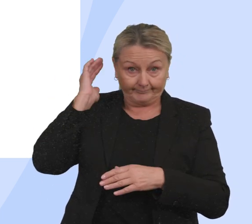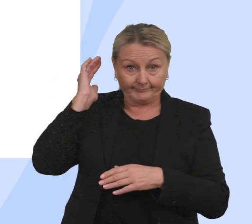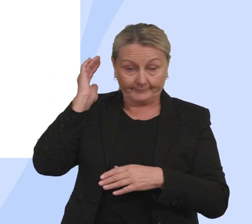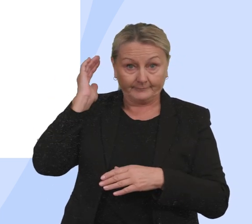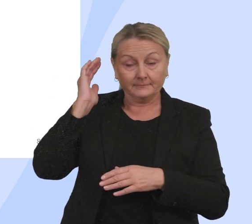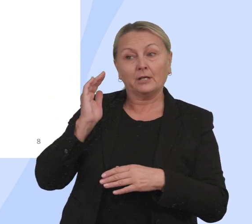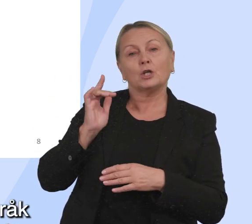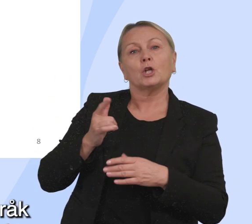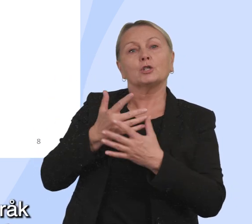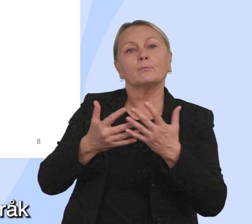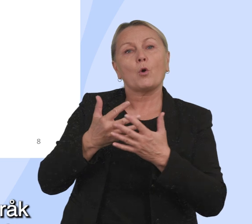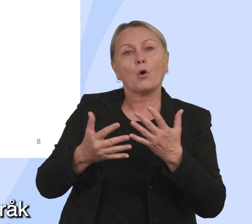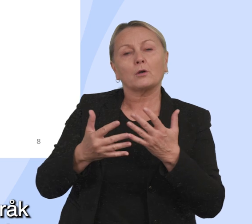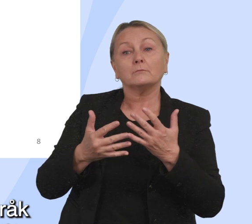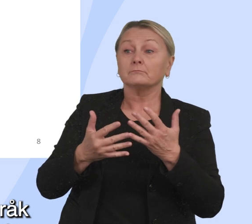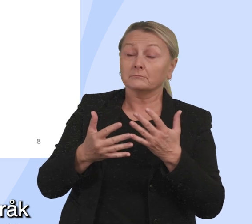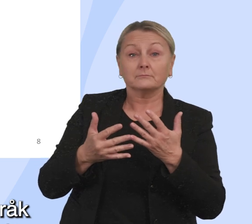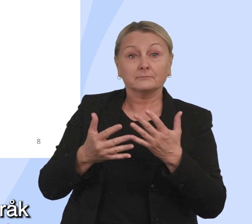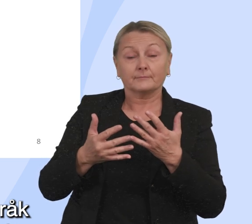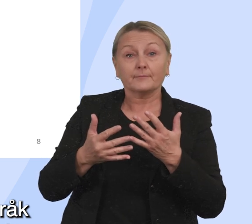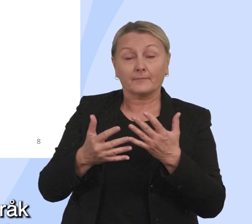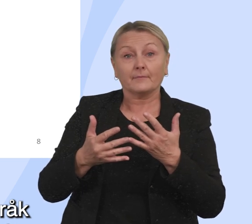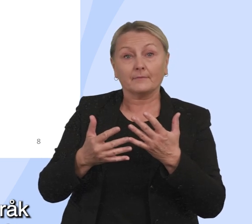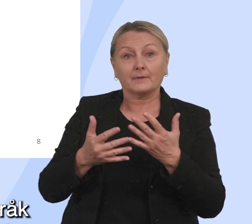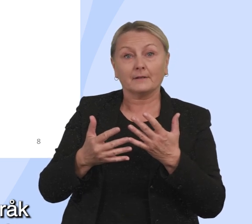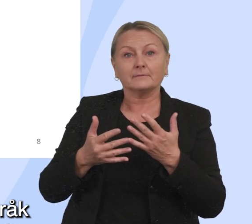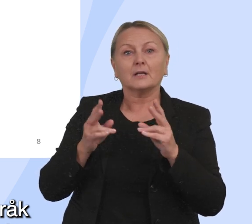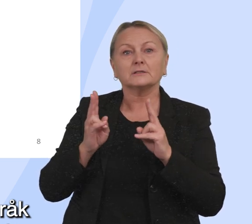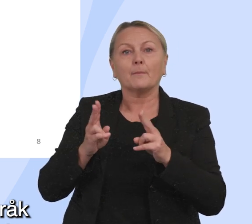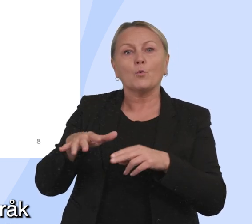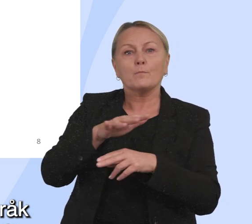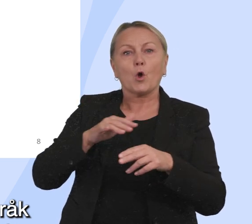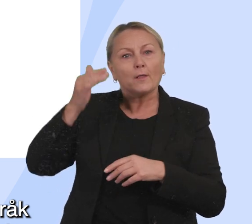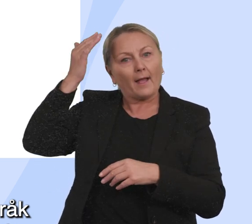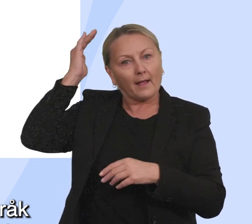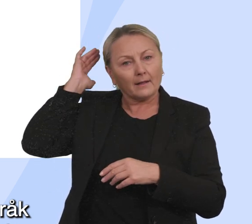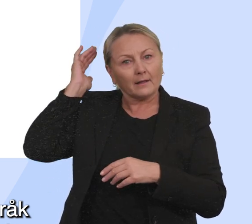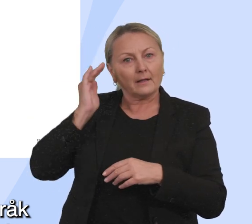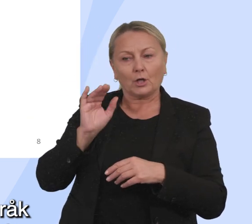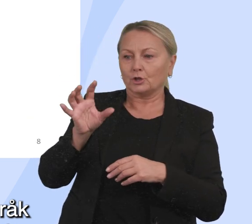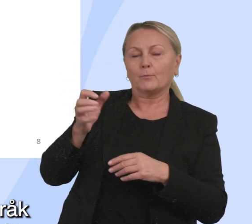al almindelighed også ligger i samme område, og symbolsprog ligger i samme område som talsprog.